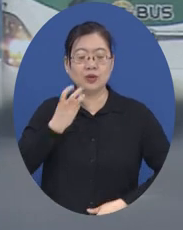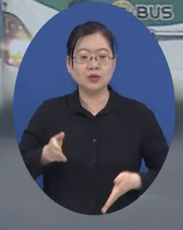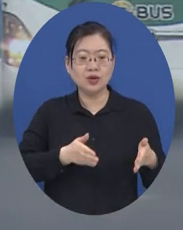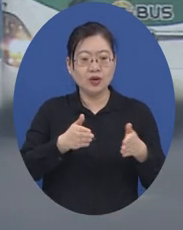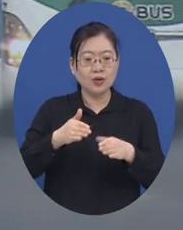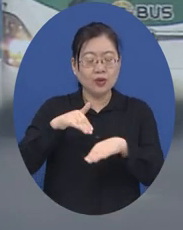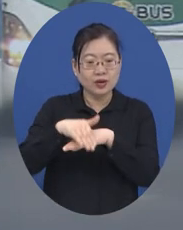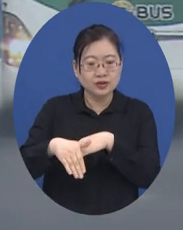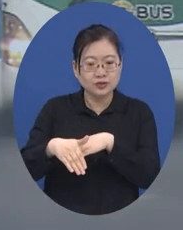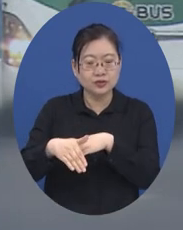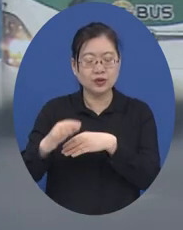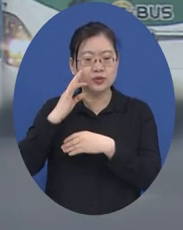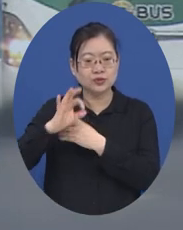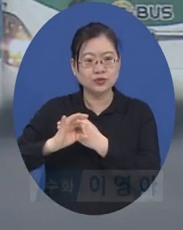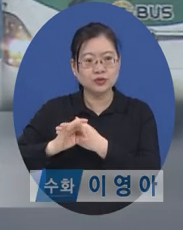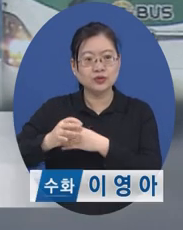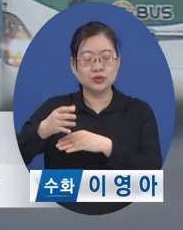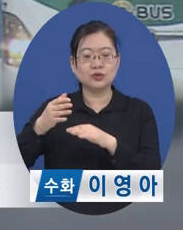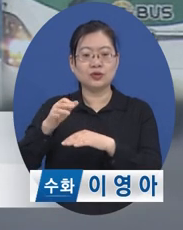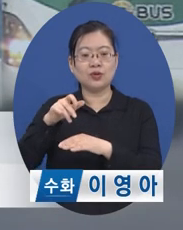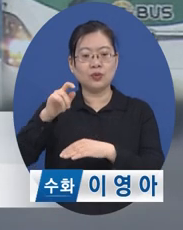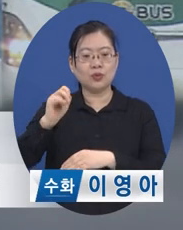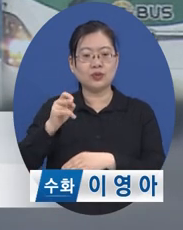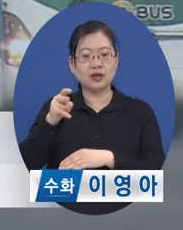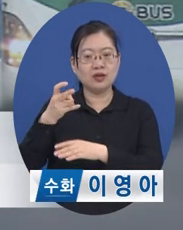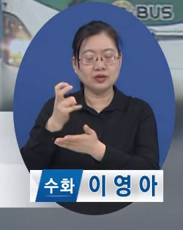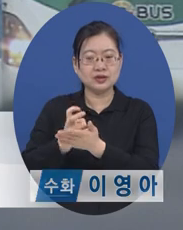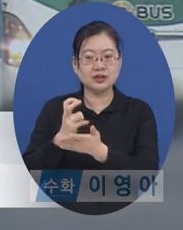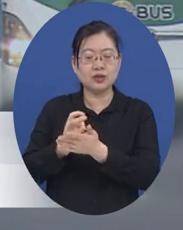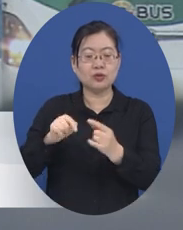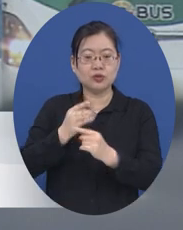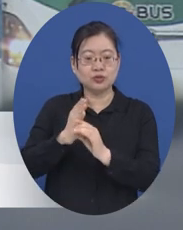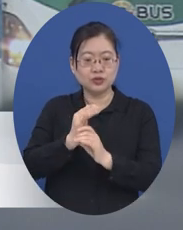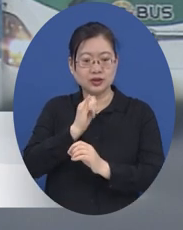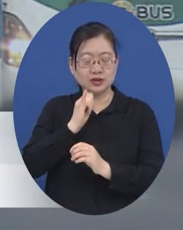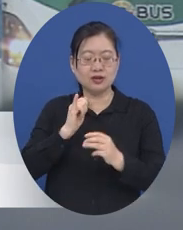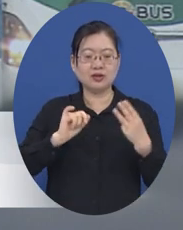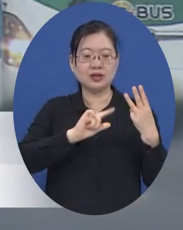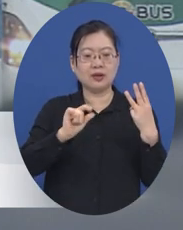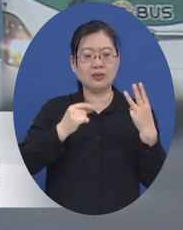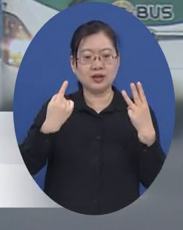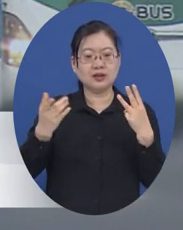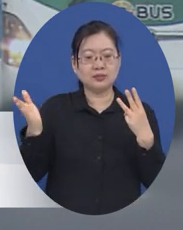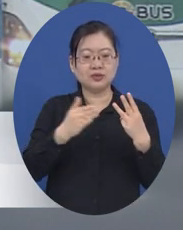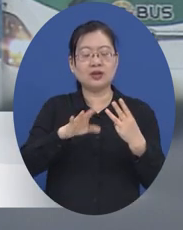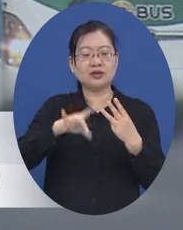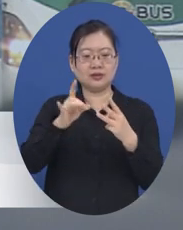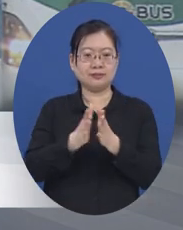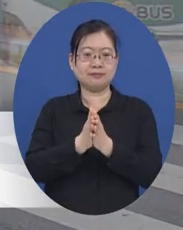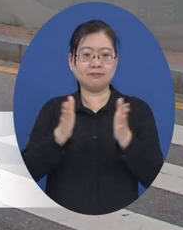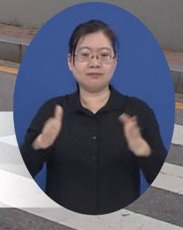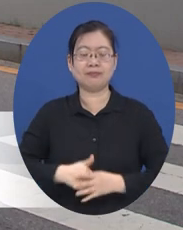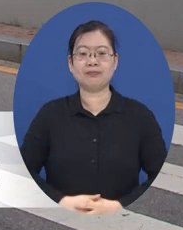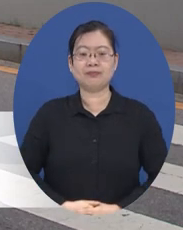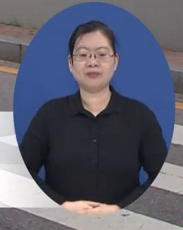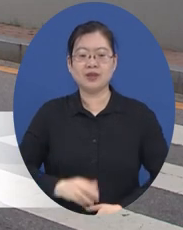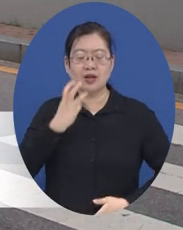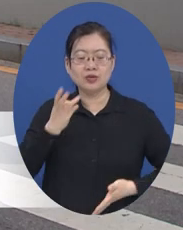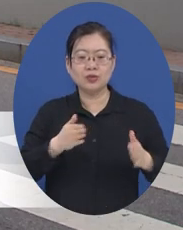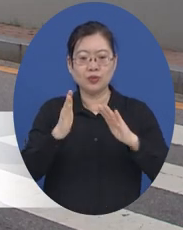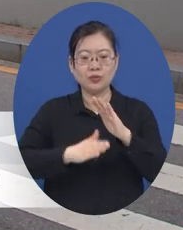경기도형 버스 준공영제로 운영될 경기도 공공버스가 3월 1일부터 첫 운행을 시작했습니다.